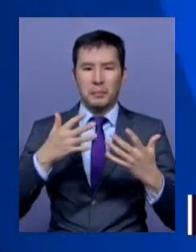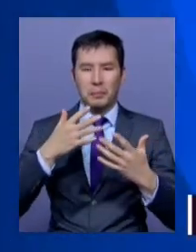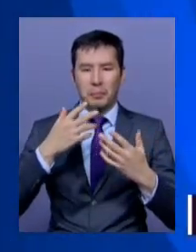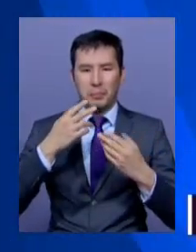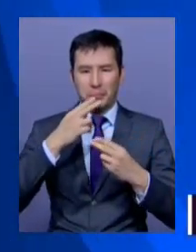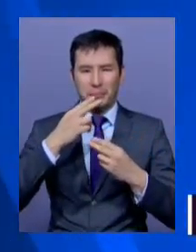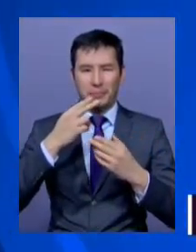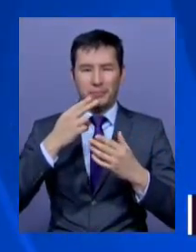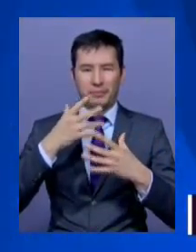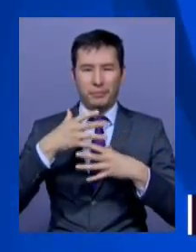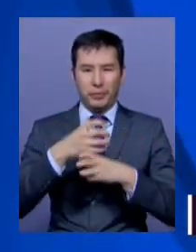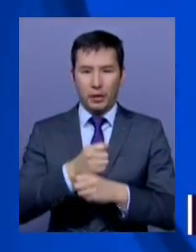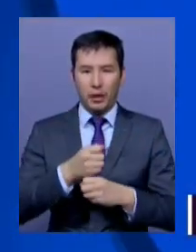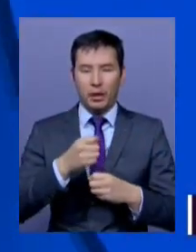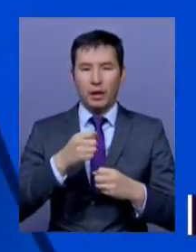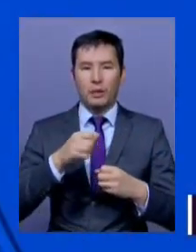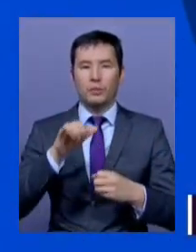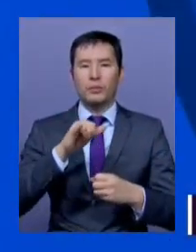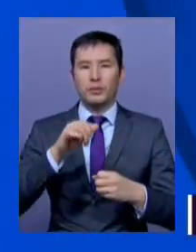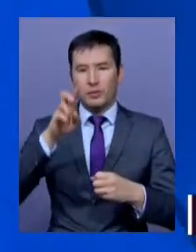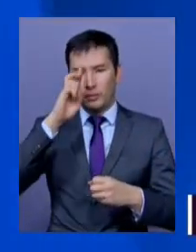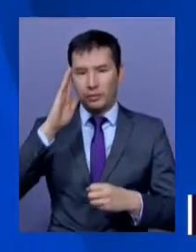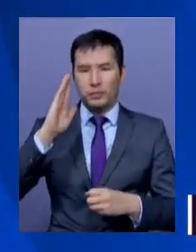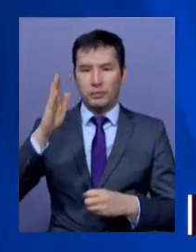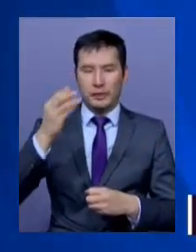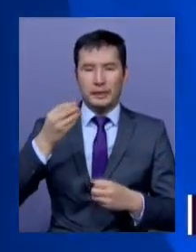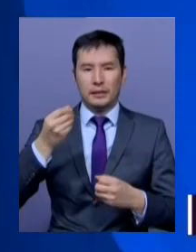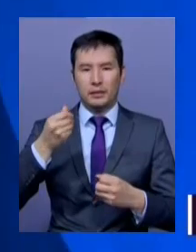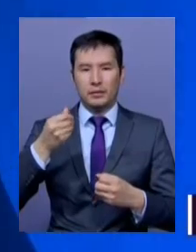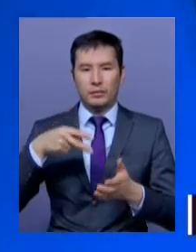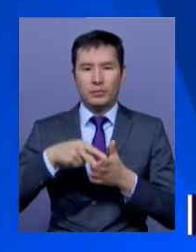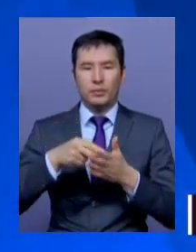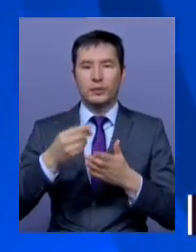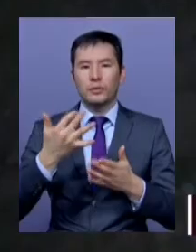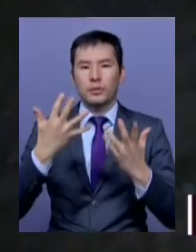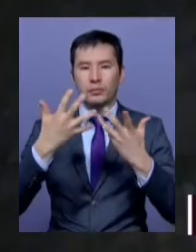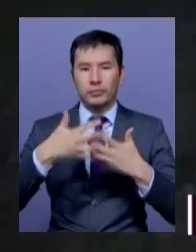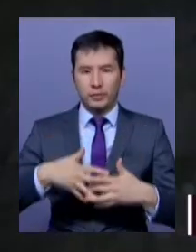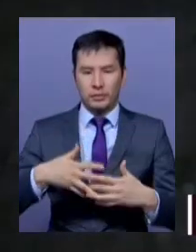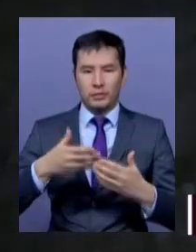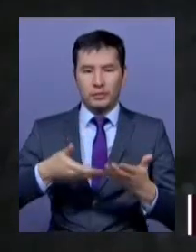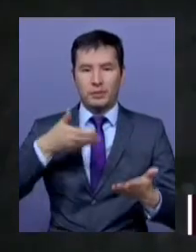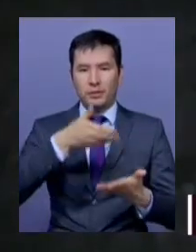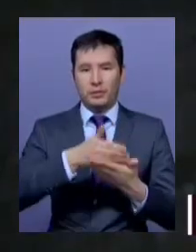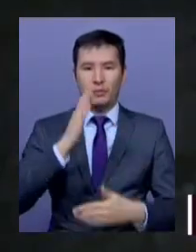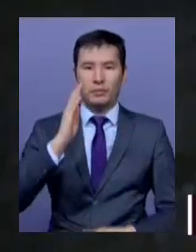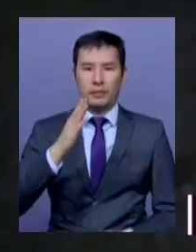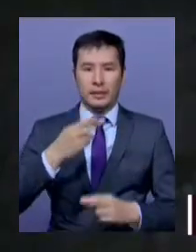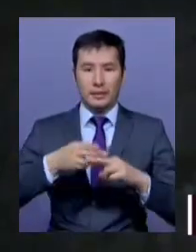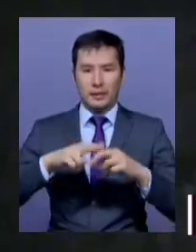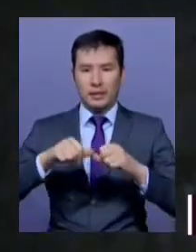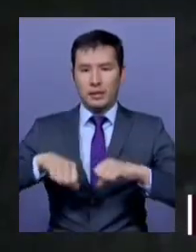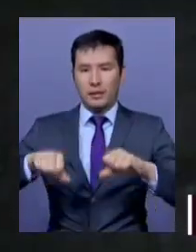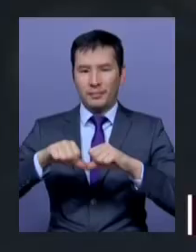Бұл бір жыл бұрын болған оқиға. Жантүршігерлік жағдай талай жұрттың қабырғасын қайыстырды. Былтыр 15-ші қыркүйек кешкі